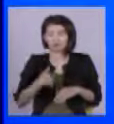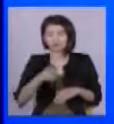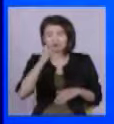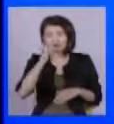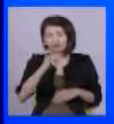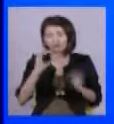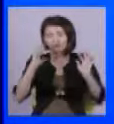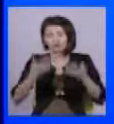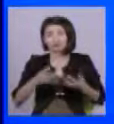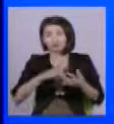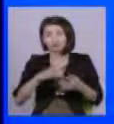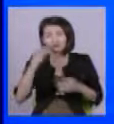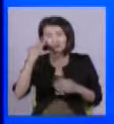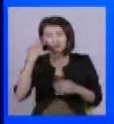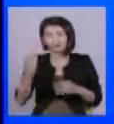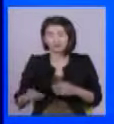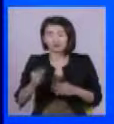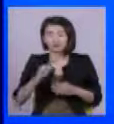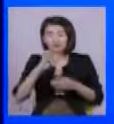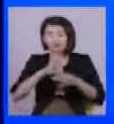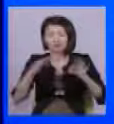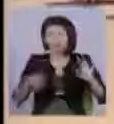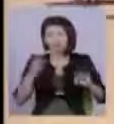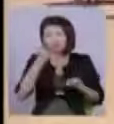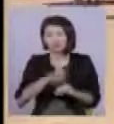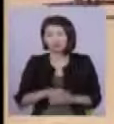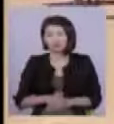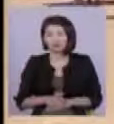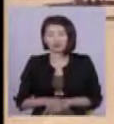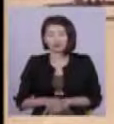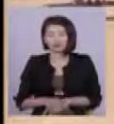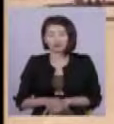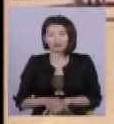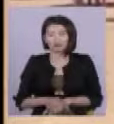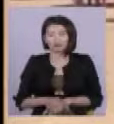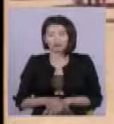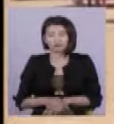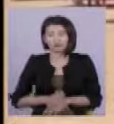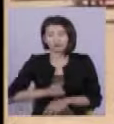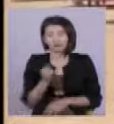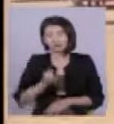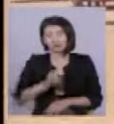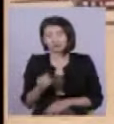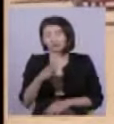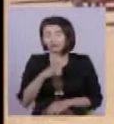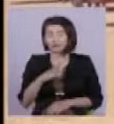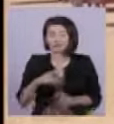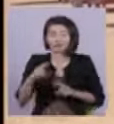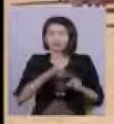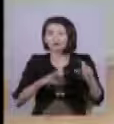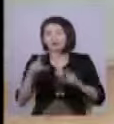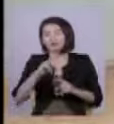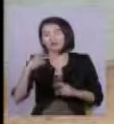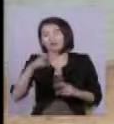әкеп соқтыратынын білмесе керек. Толығырақ тілшіміздің материалында. Достармен болған сауықтың соңы Александр үшін қайғылы